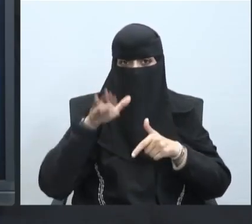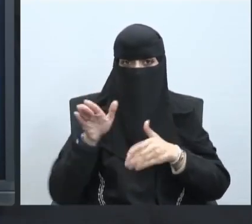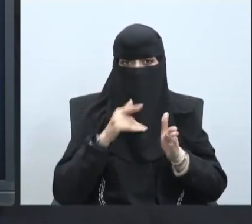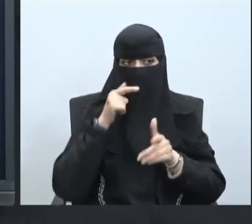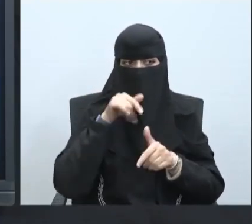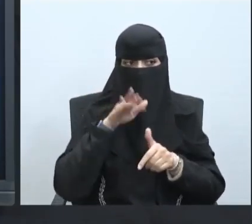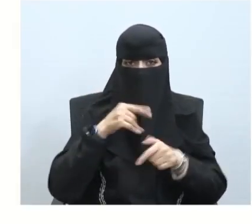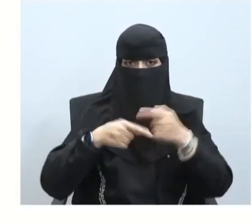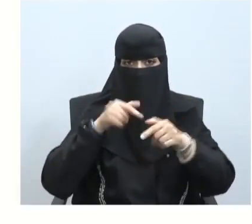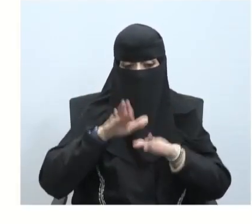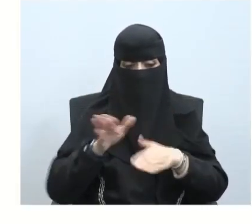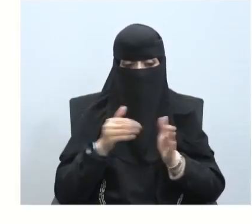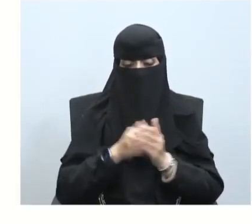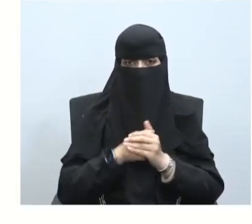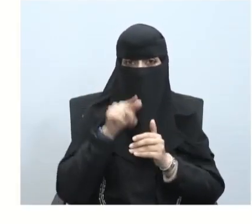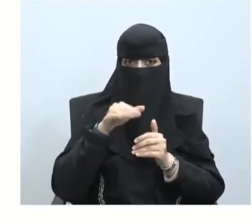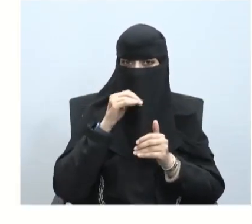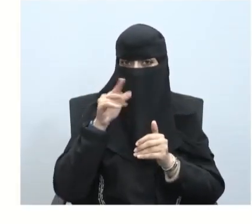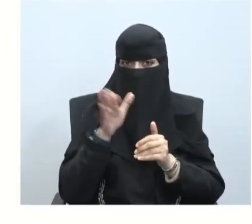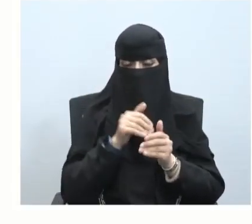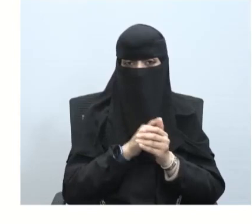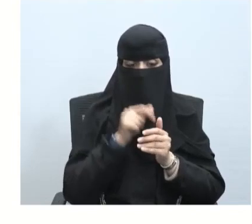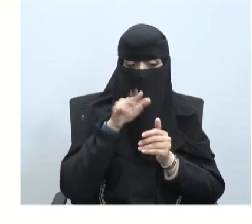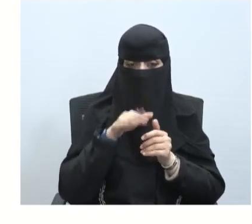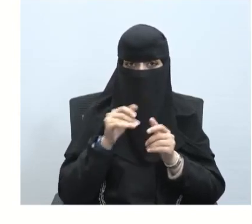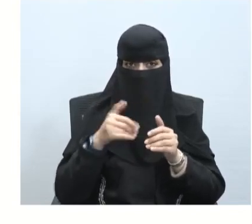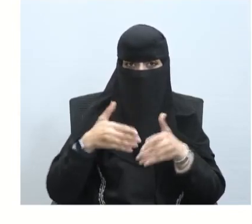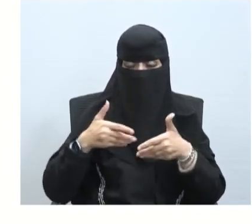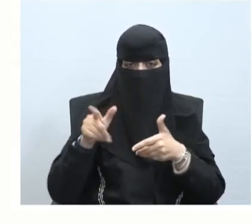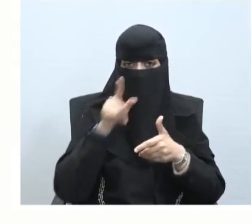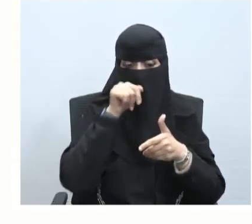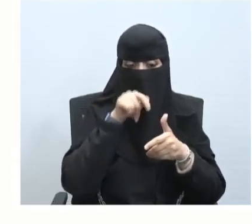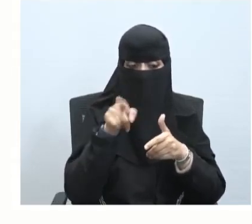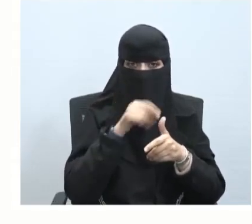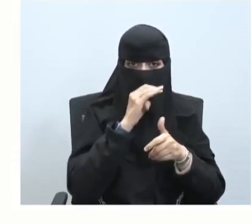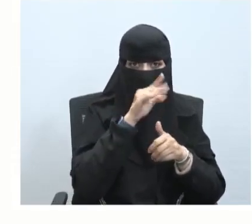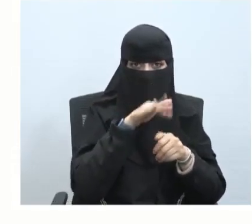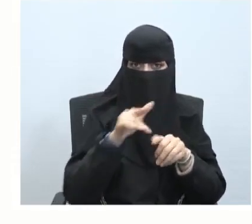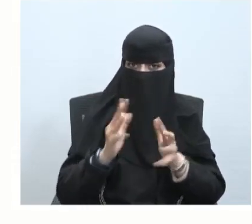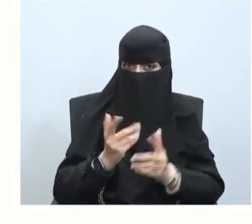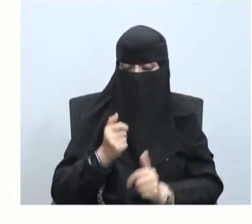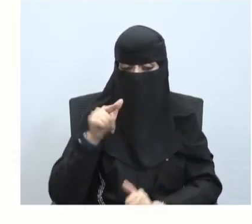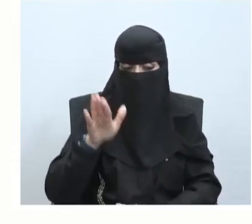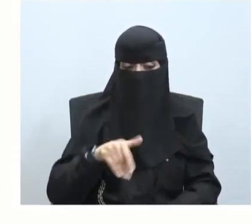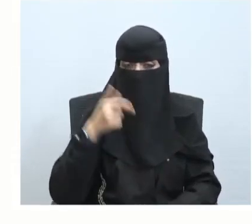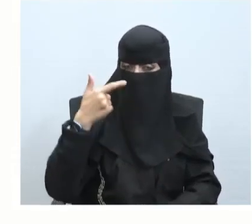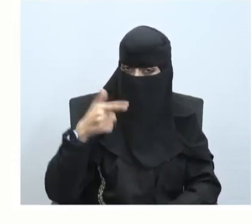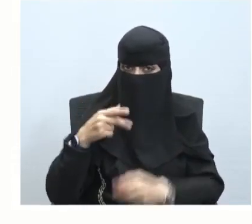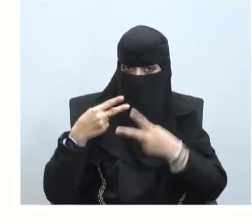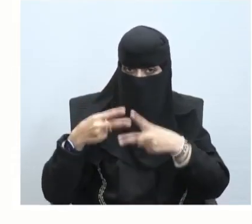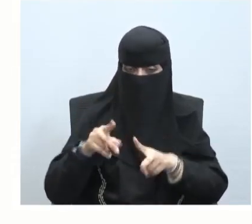نستطيع ابنائي وبناتي ان نشتري هذه اللعبه فنكتب الاجابه هنا نعم